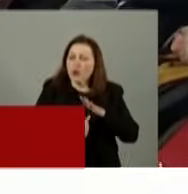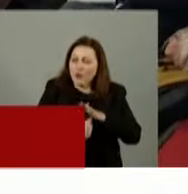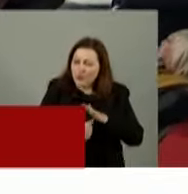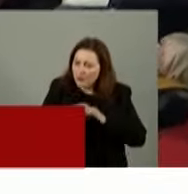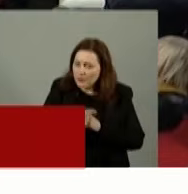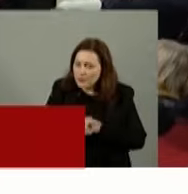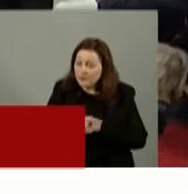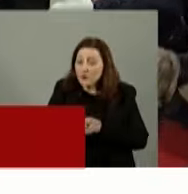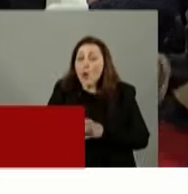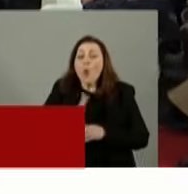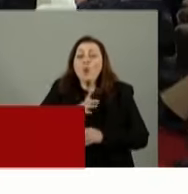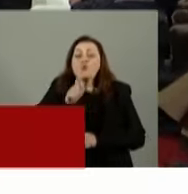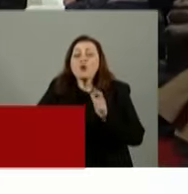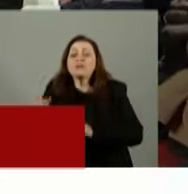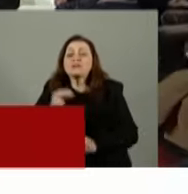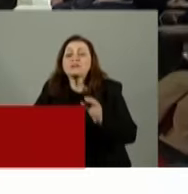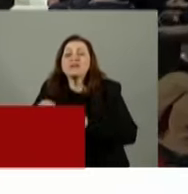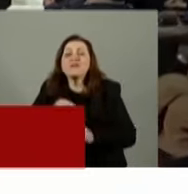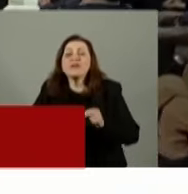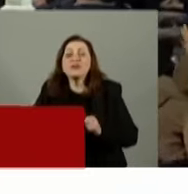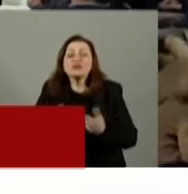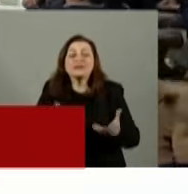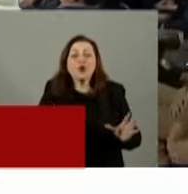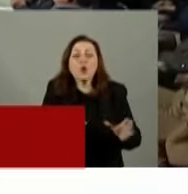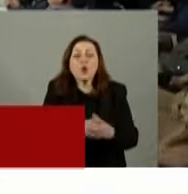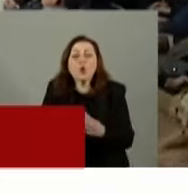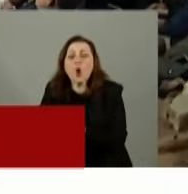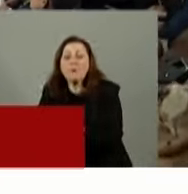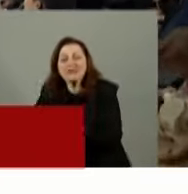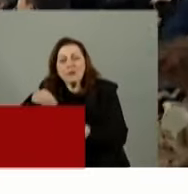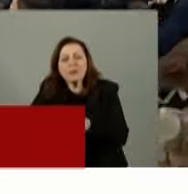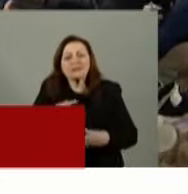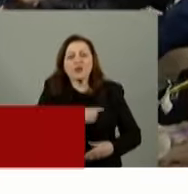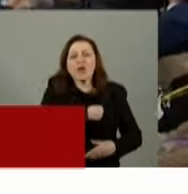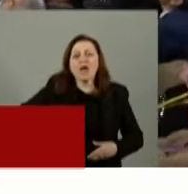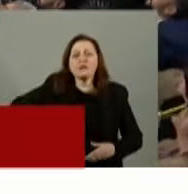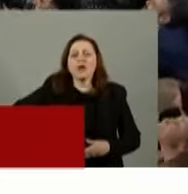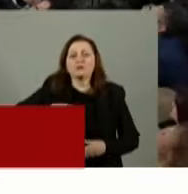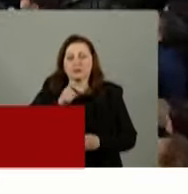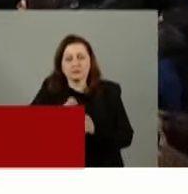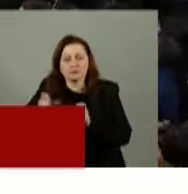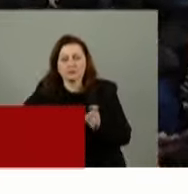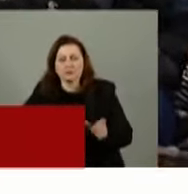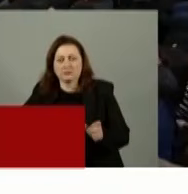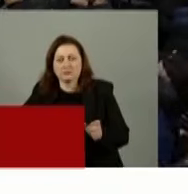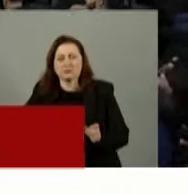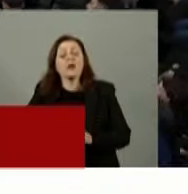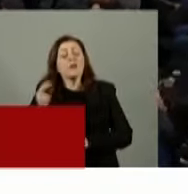κύριου Νίκου Παπά σε σχέση με τον υποψήφιο που στηρίζει απέναντι στον Αλέξη Τσίπρα?